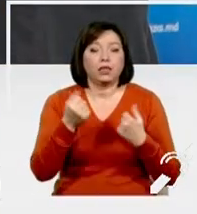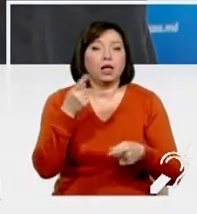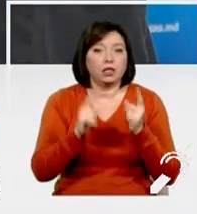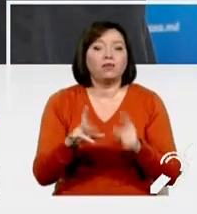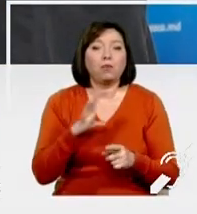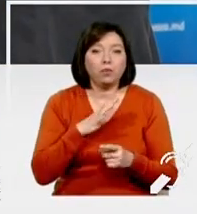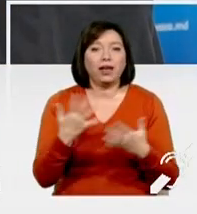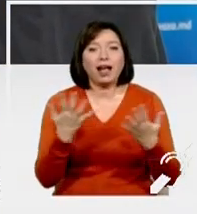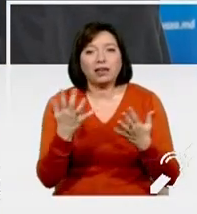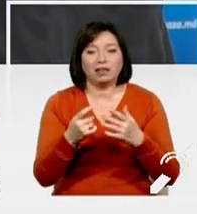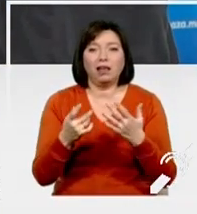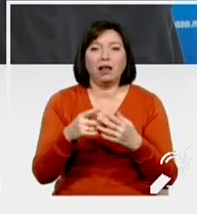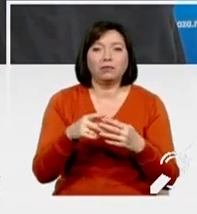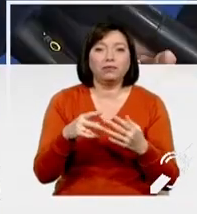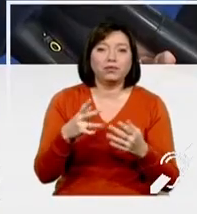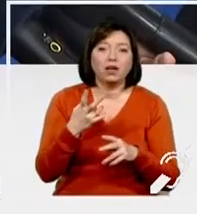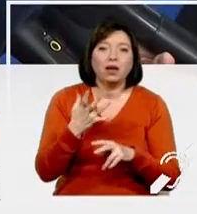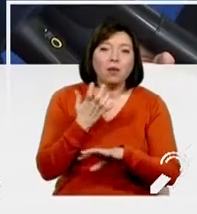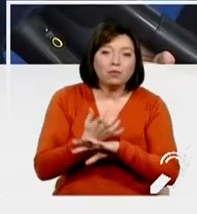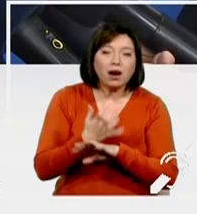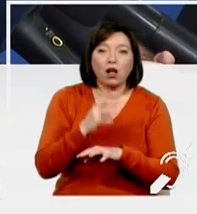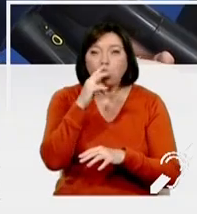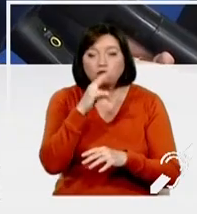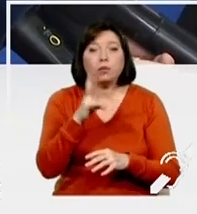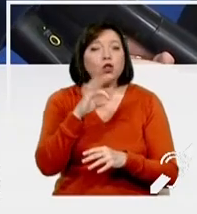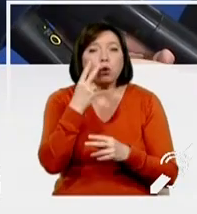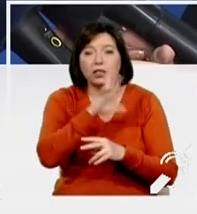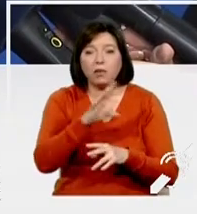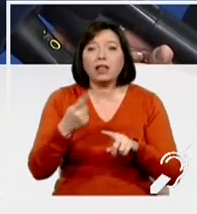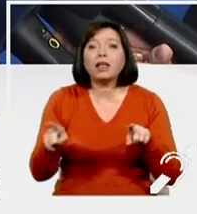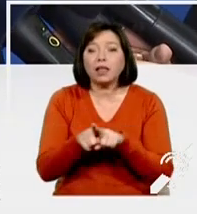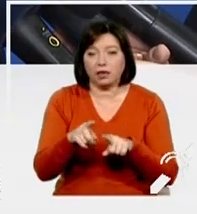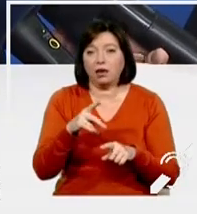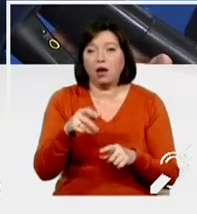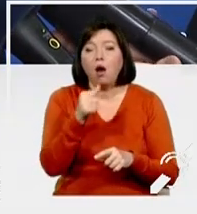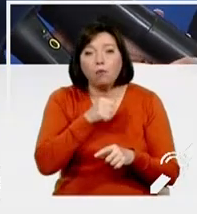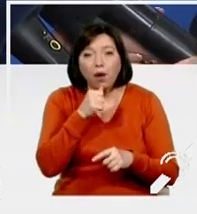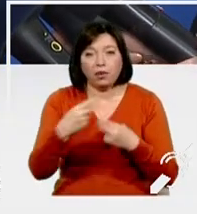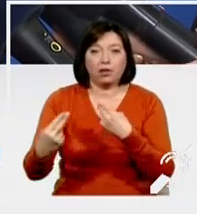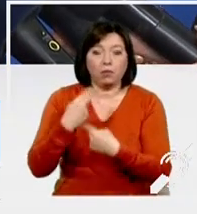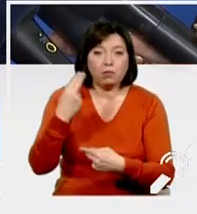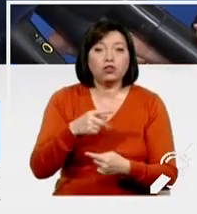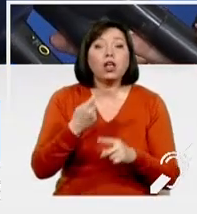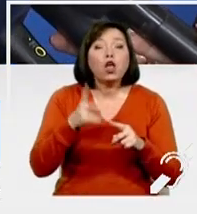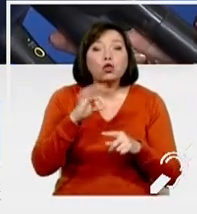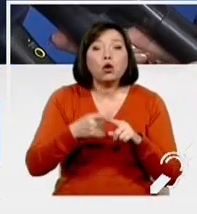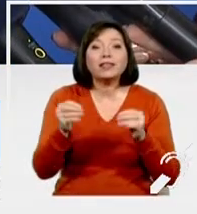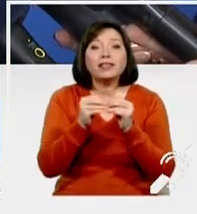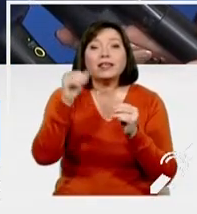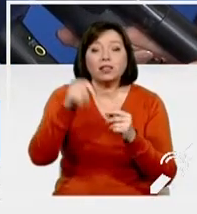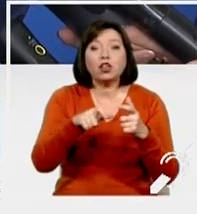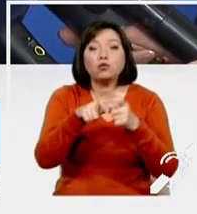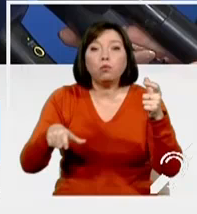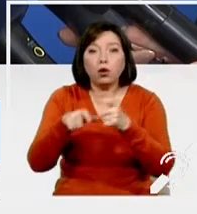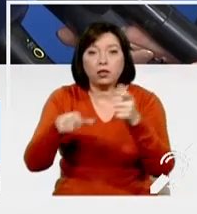fost anumite iregularități, dar în pofida acestor încercări, nici măcar acele 10.000 de buletine care au fost transmise